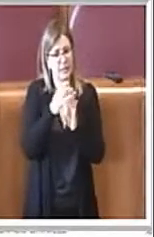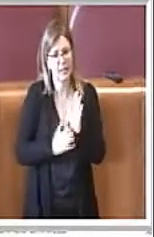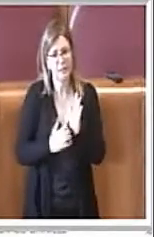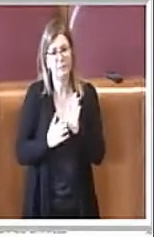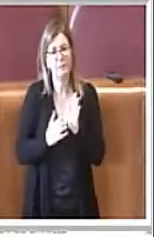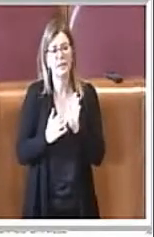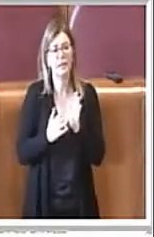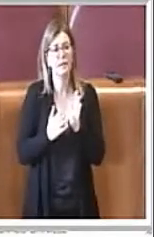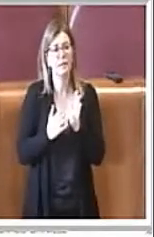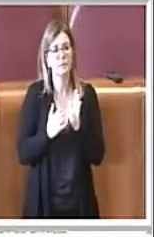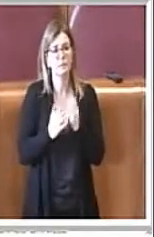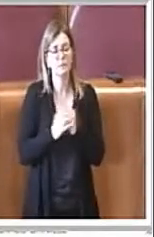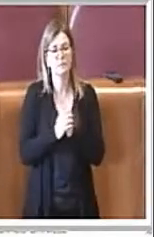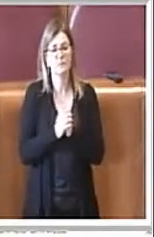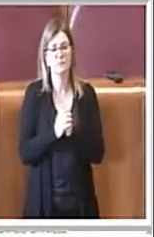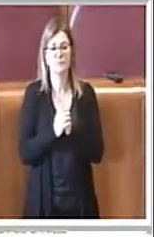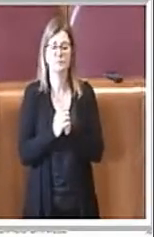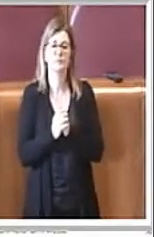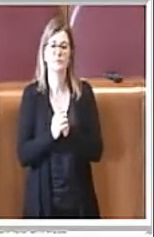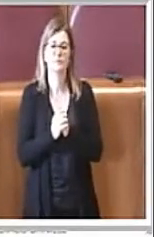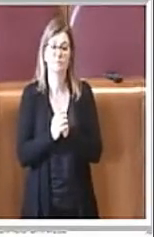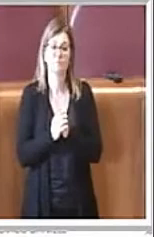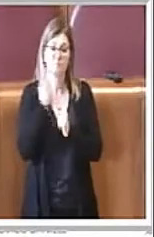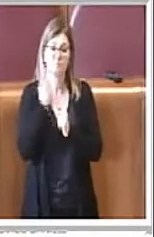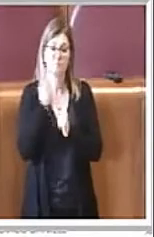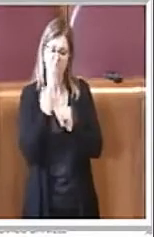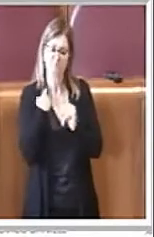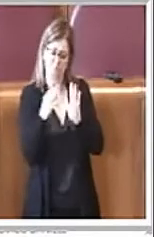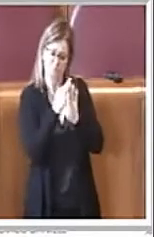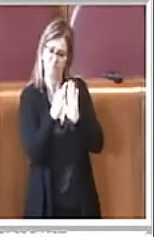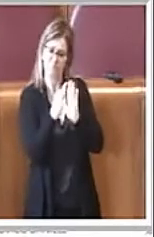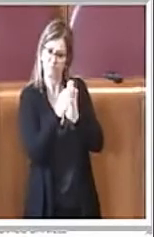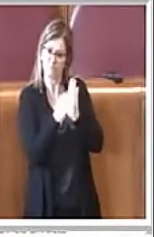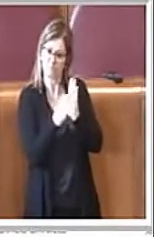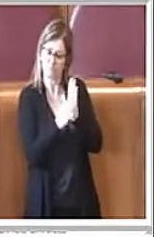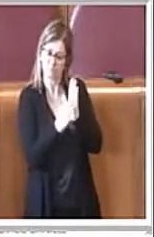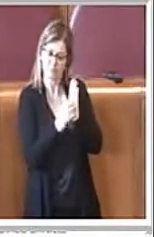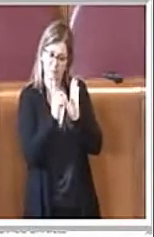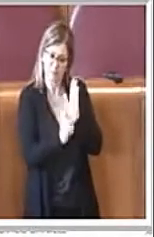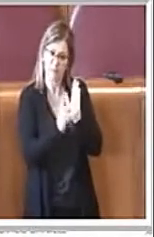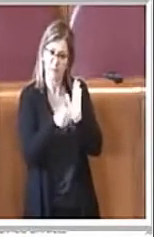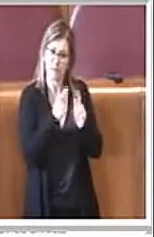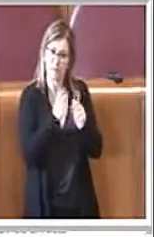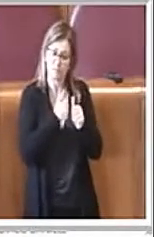Vedo i principi espressi e gli indirizzi espressi